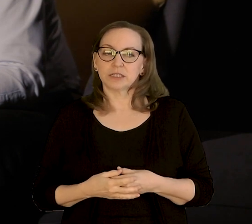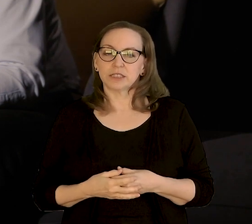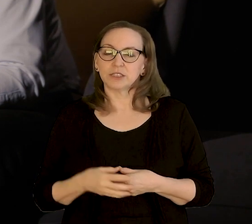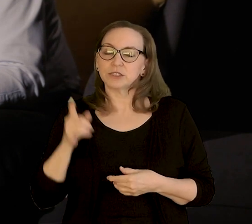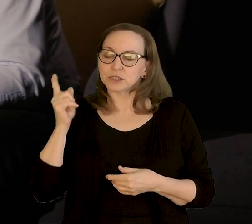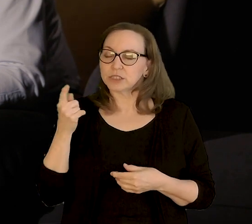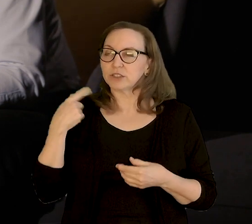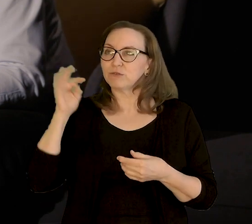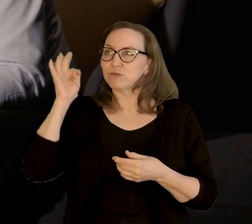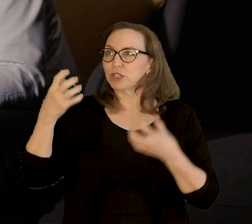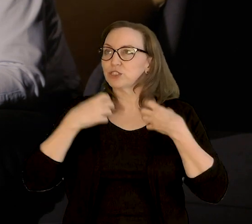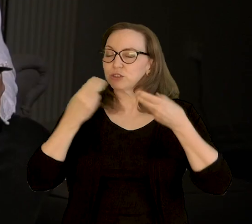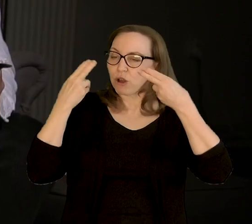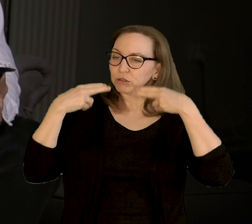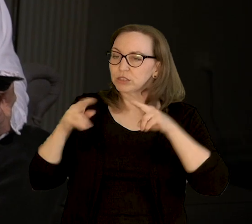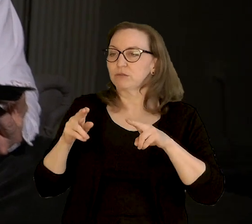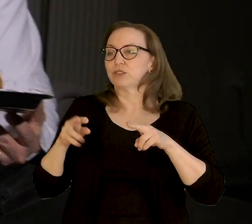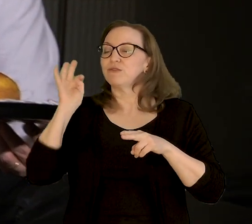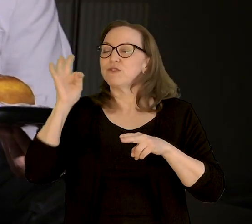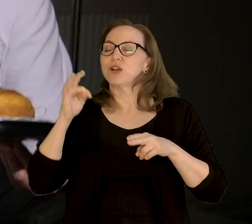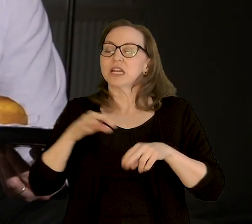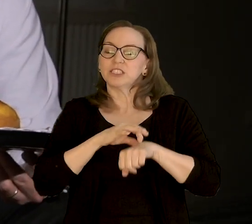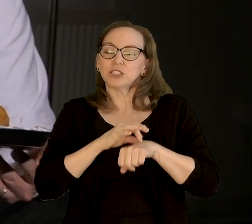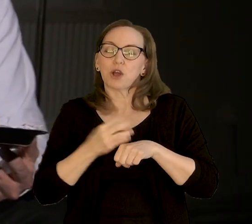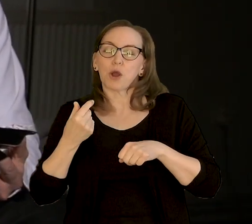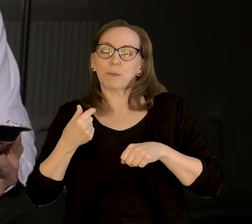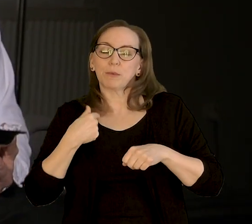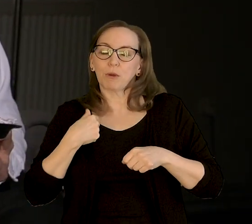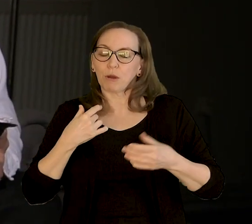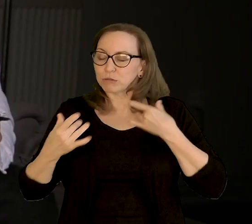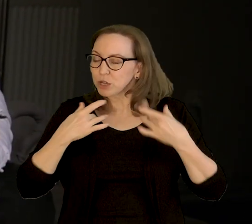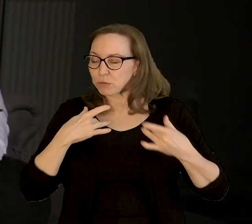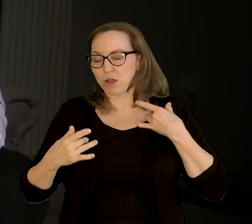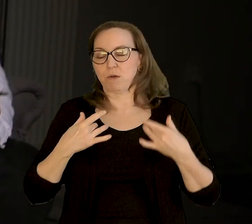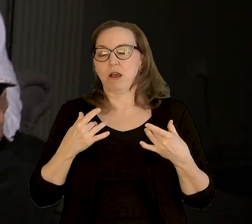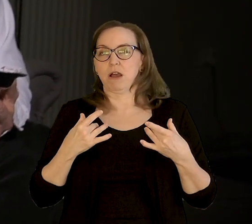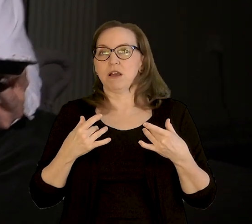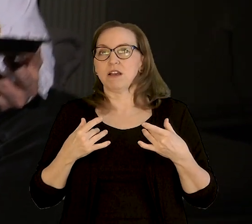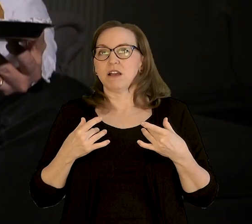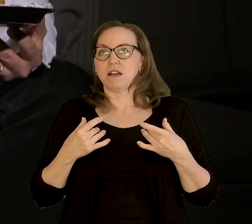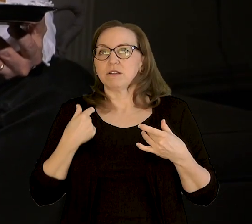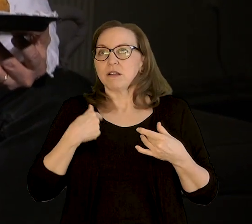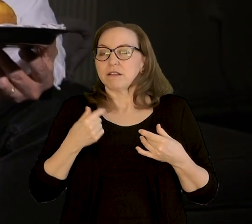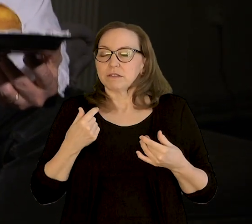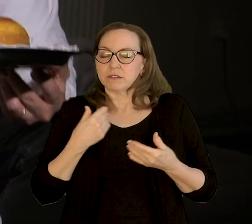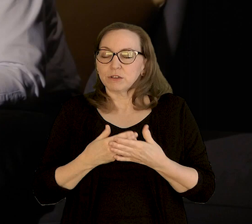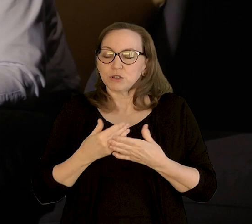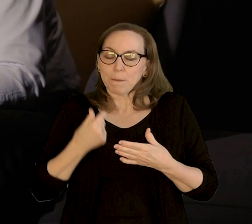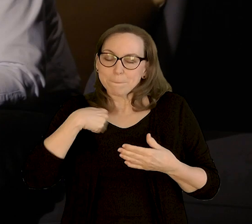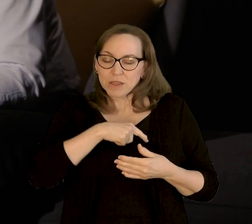oddałeś swoje życie, że Twoje ciało zostało umęczone, byśmy my mogli być ochronieni.